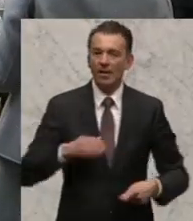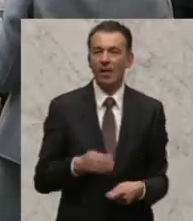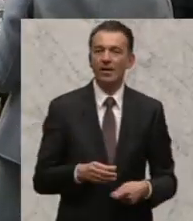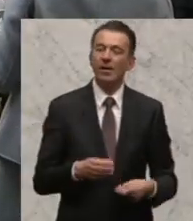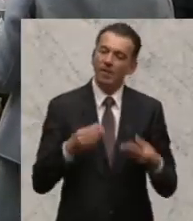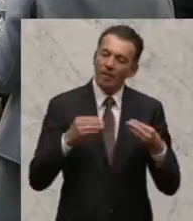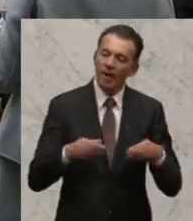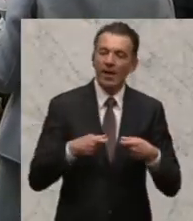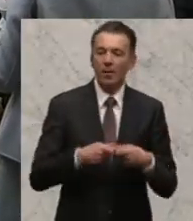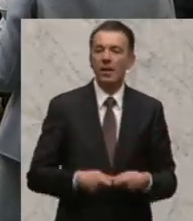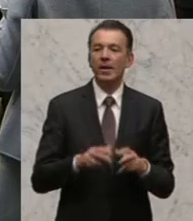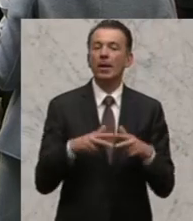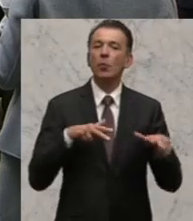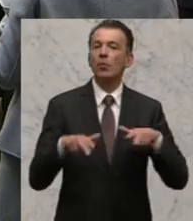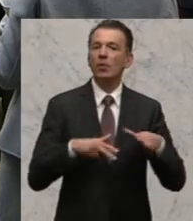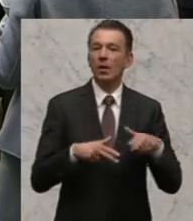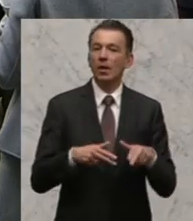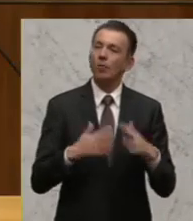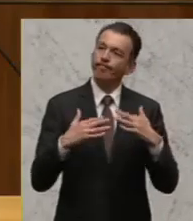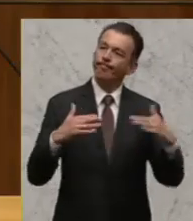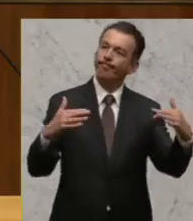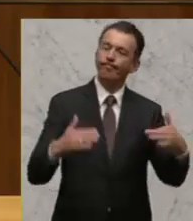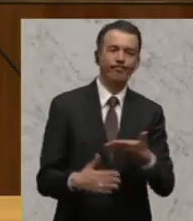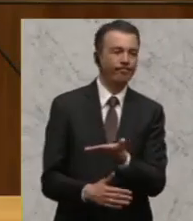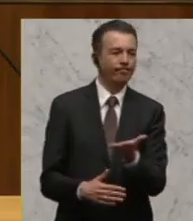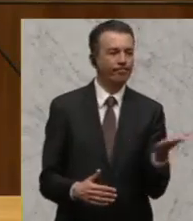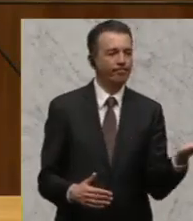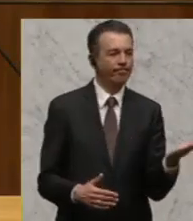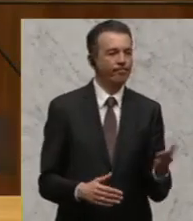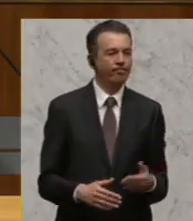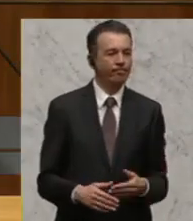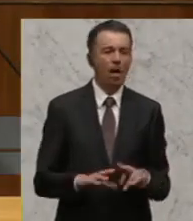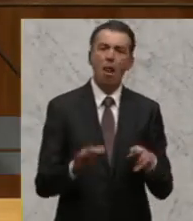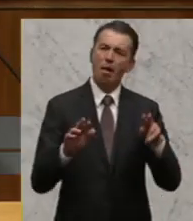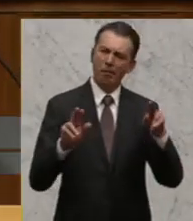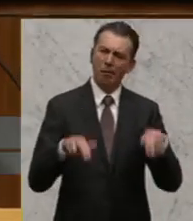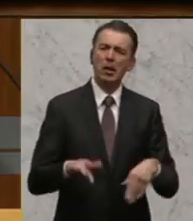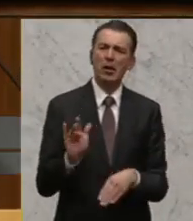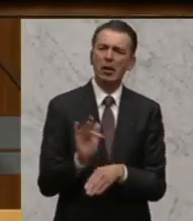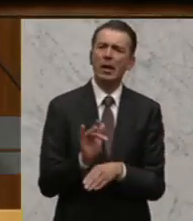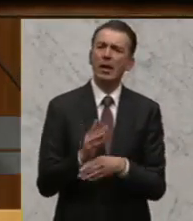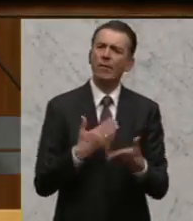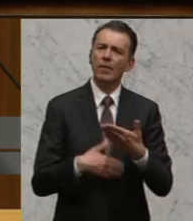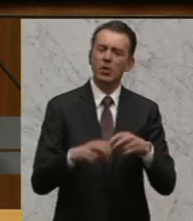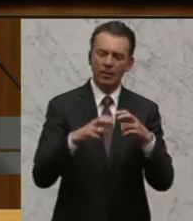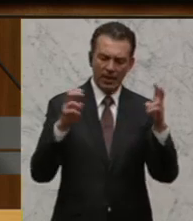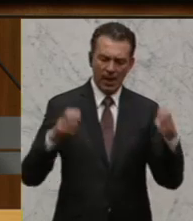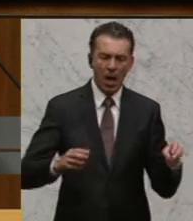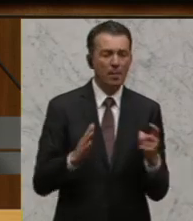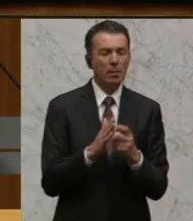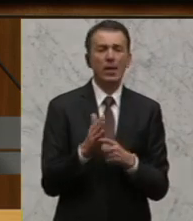Mitglieder der Bundesregierung, Hohes Haus. Bei aller berechtigten Kritik an den wirtschaftlichen